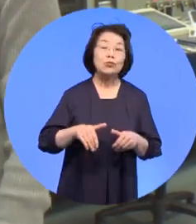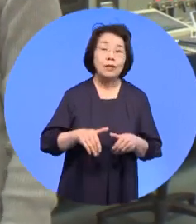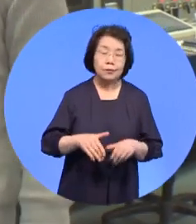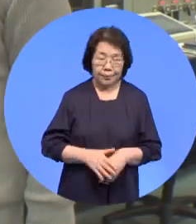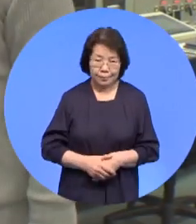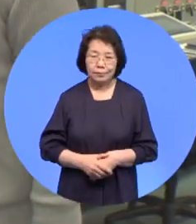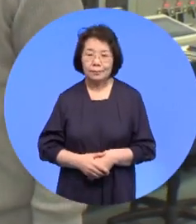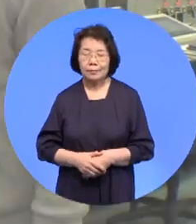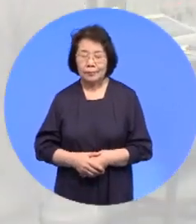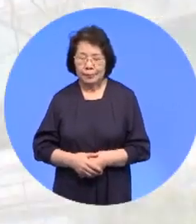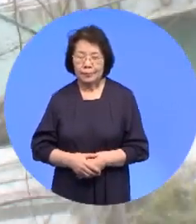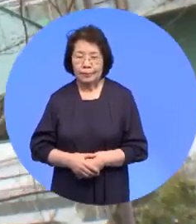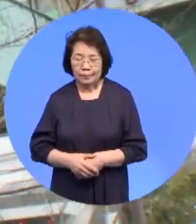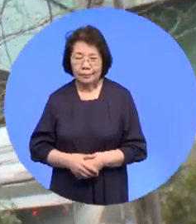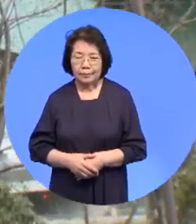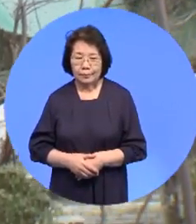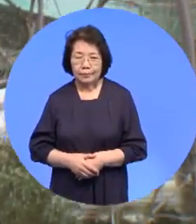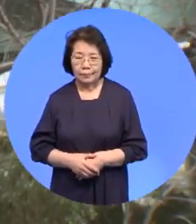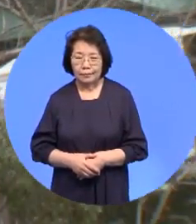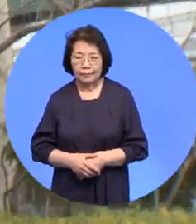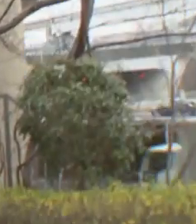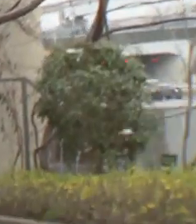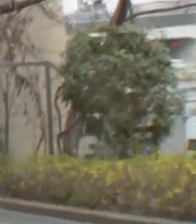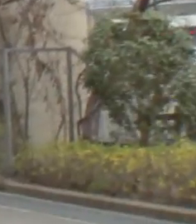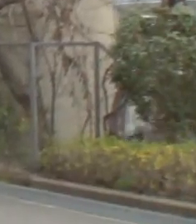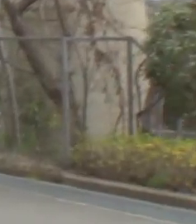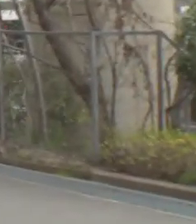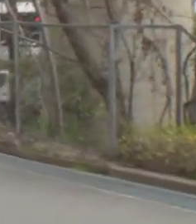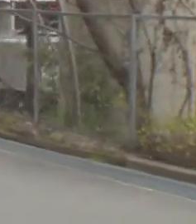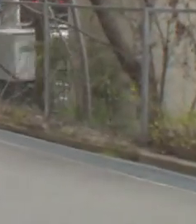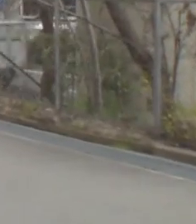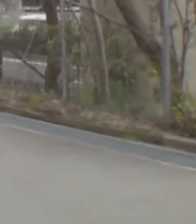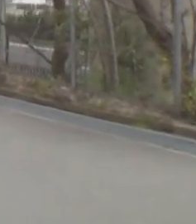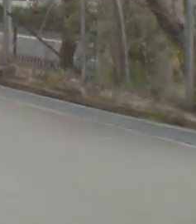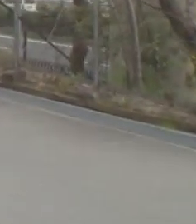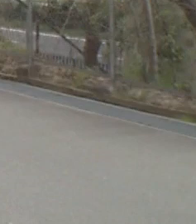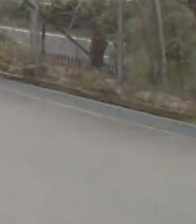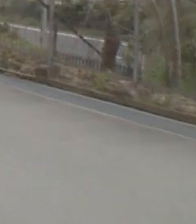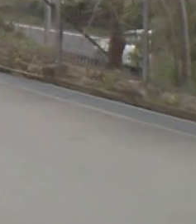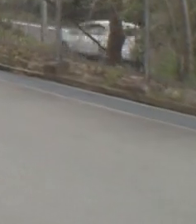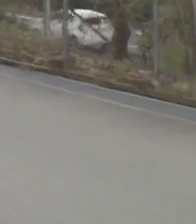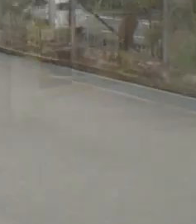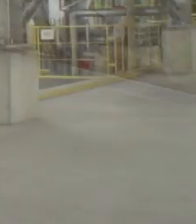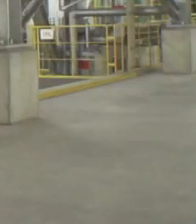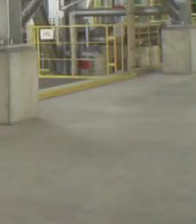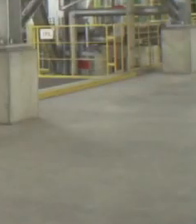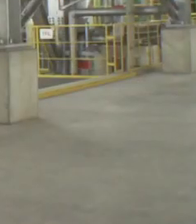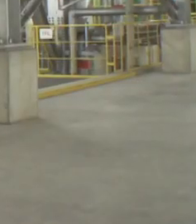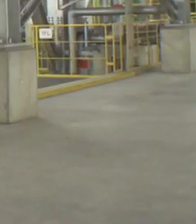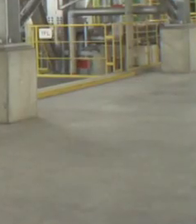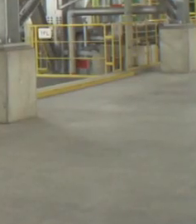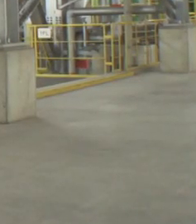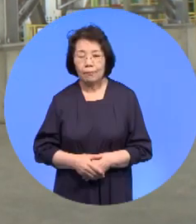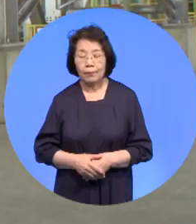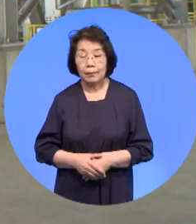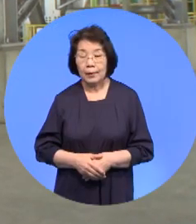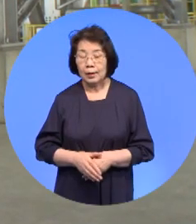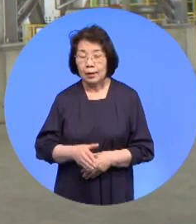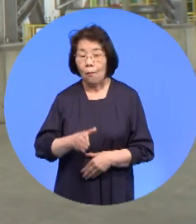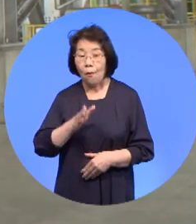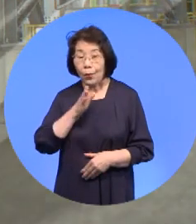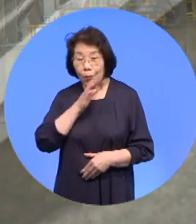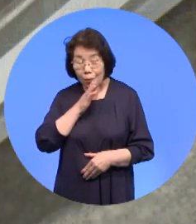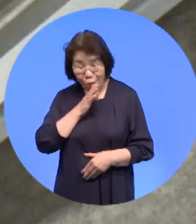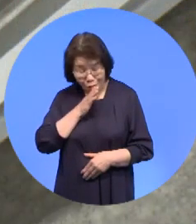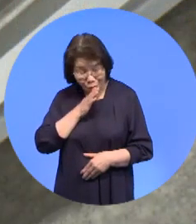はっはっはいいかとりあえずいきましょういいかと設置区はここからが本講義をすす